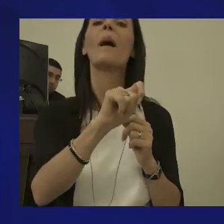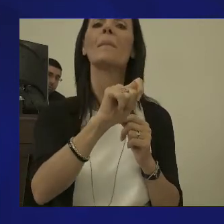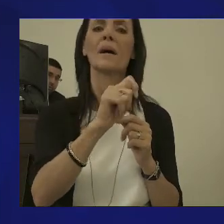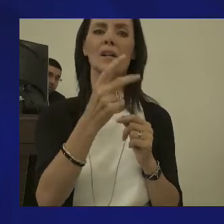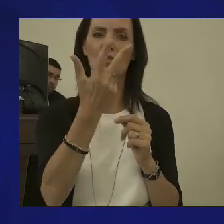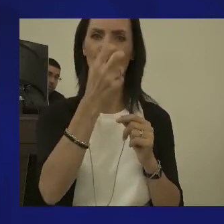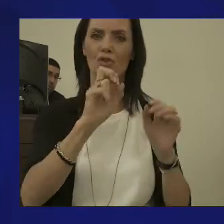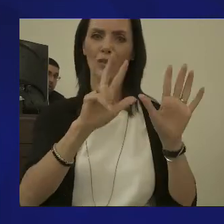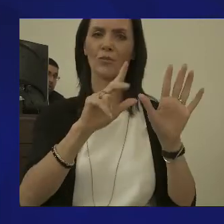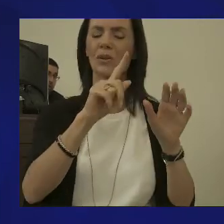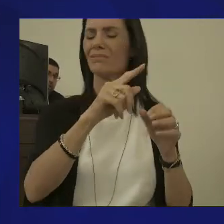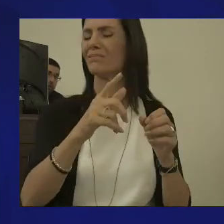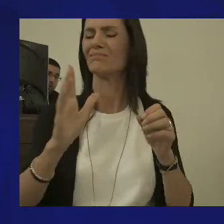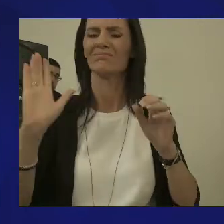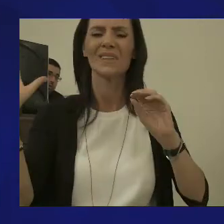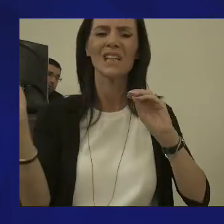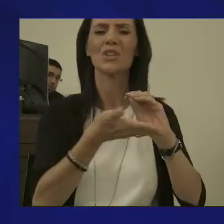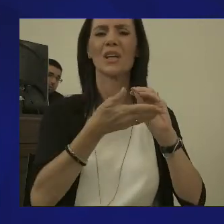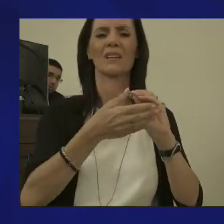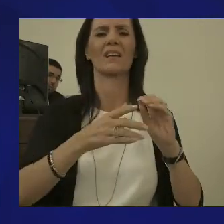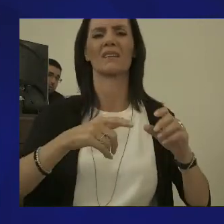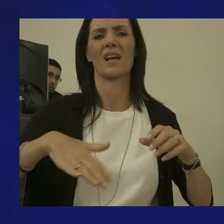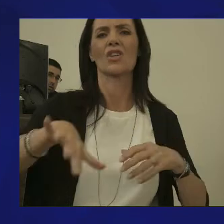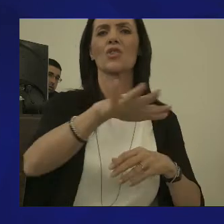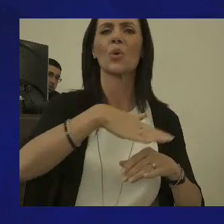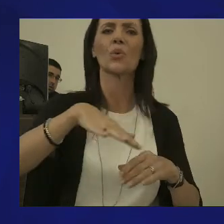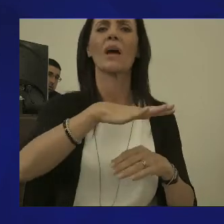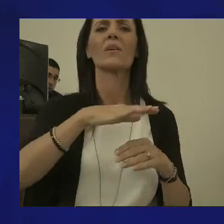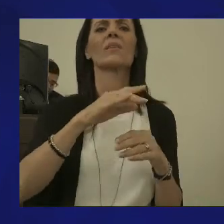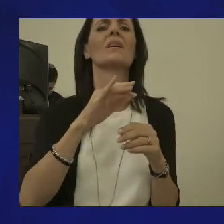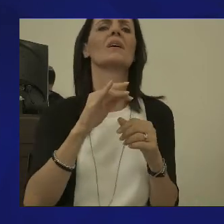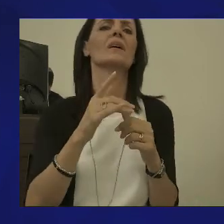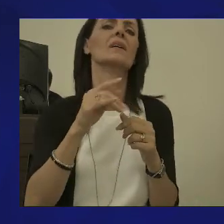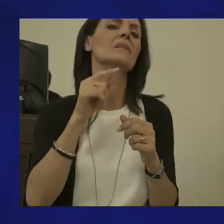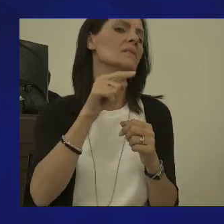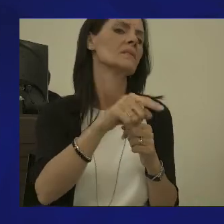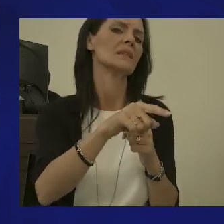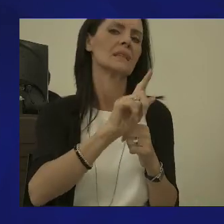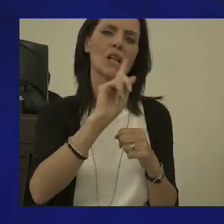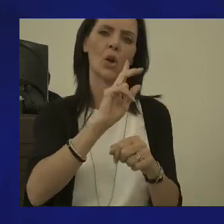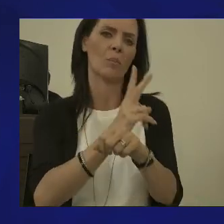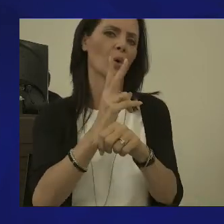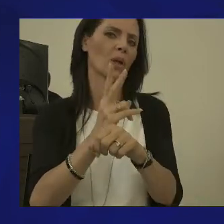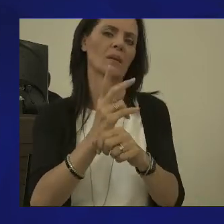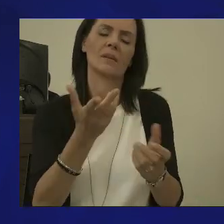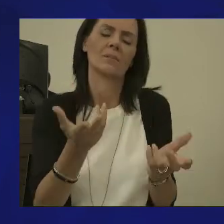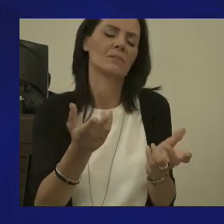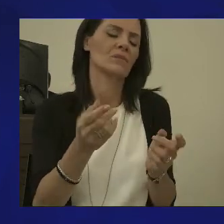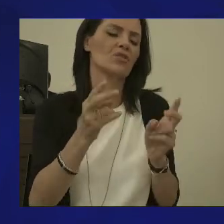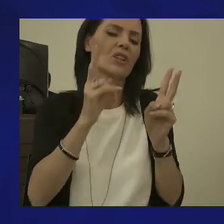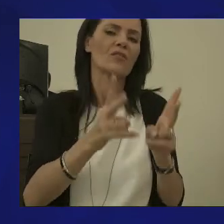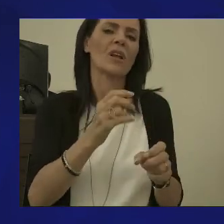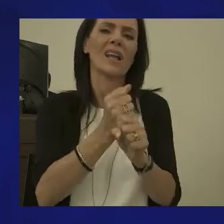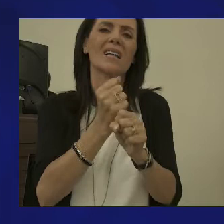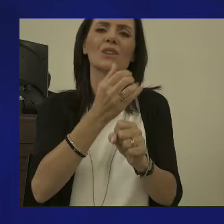השחיתה את השכונות, תמ"א 38, וגבר היום יש במינהל הנדסה הבנה שזה לא פרויקטים שניתן באמצעותם